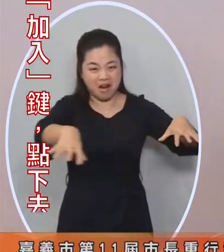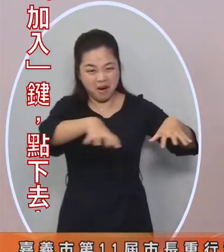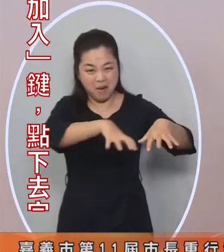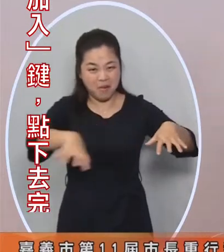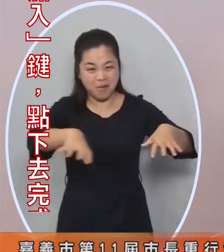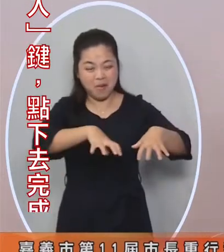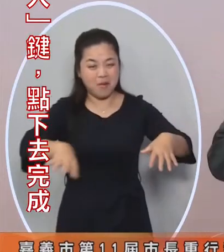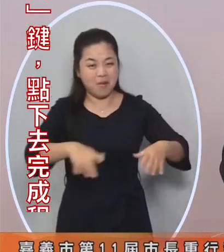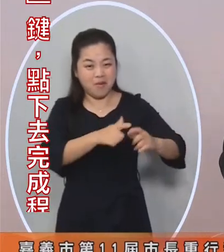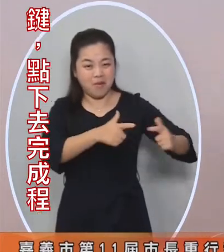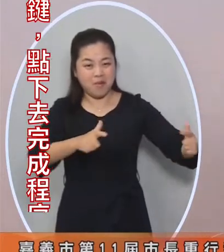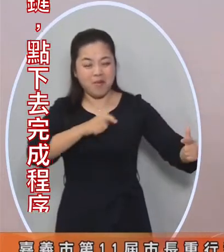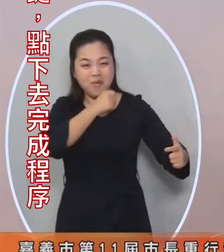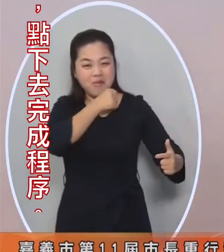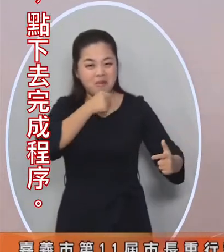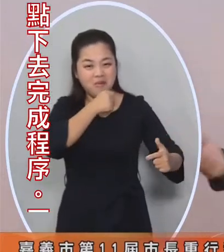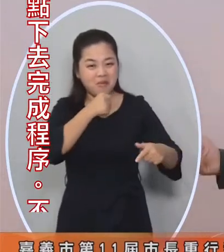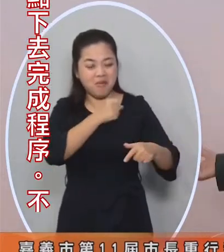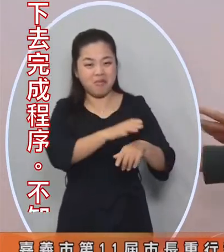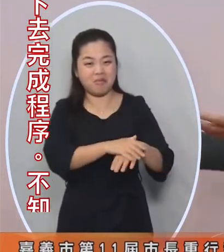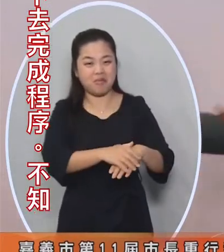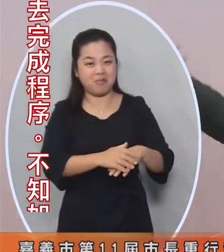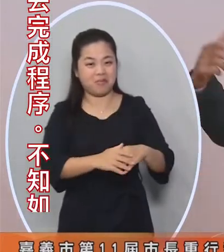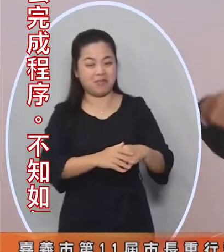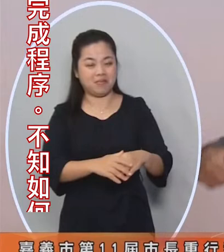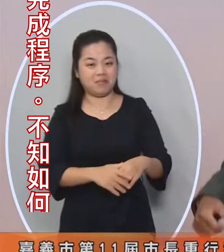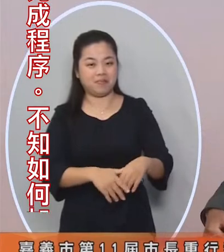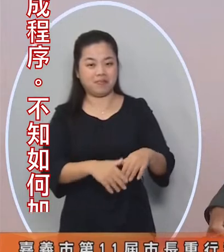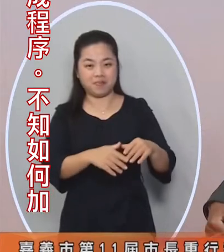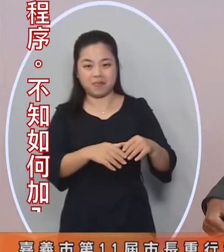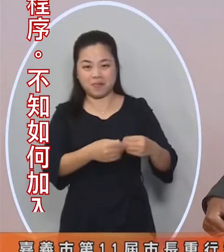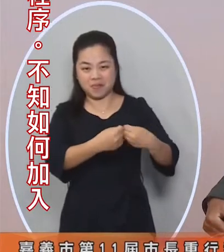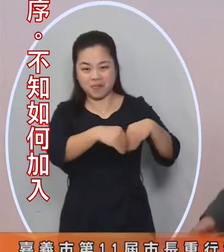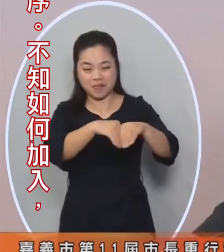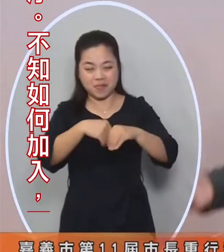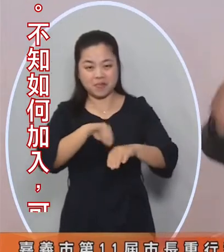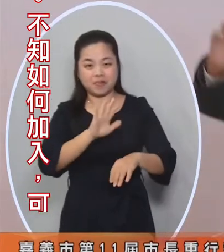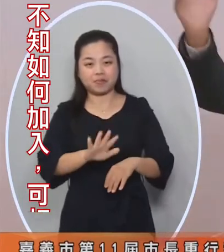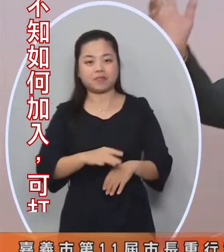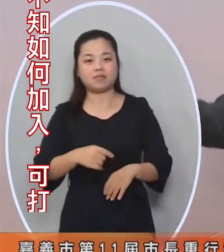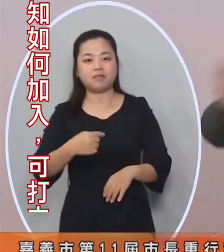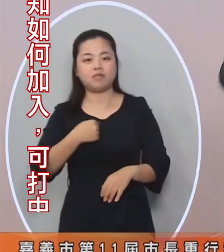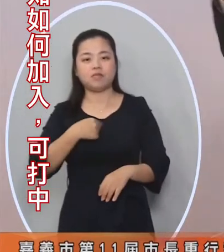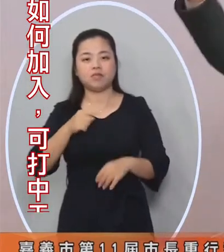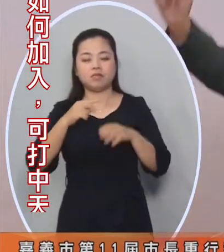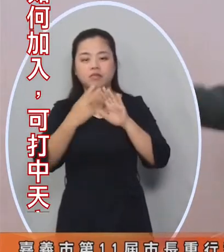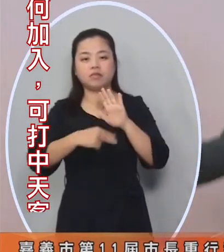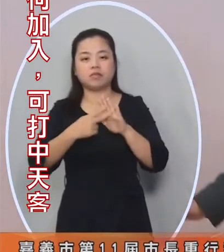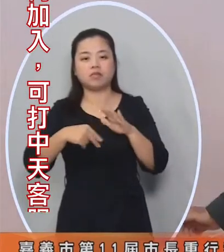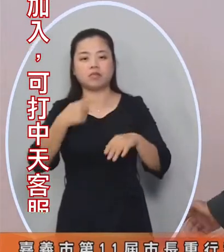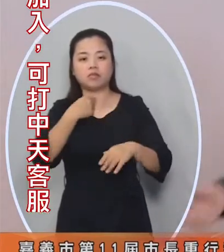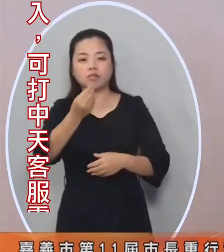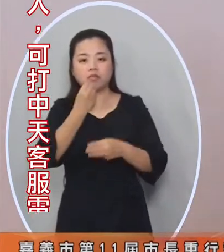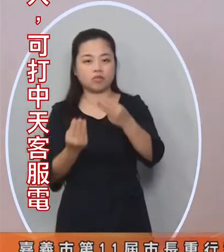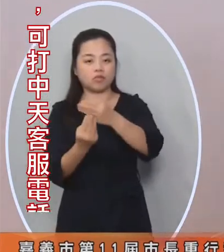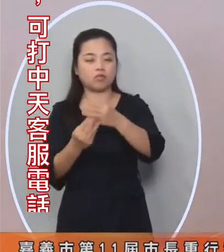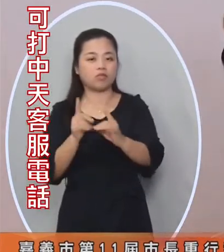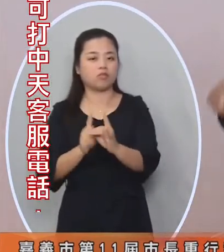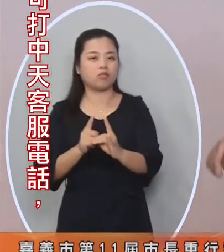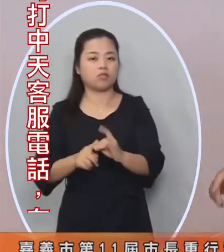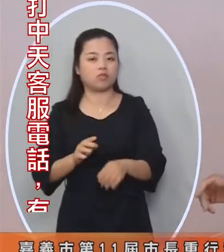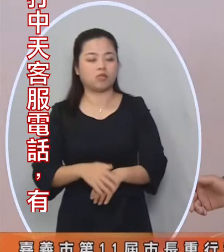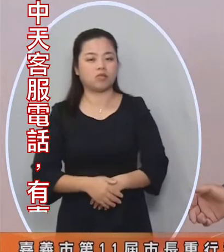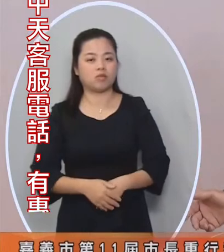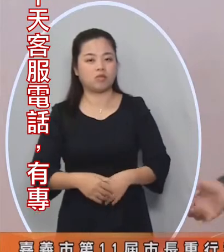逐项安尼赠予主任，啊叫我分予伊七八个兽医啊！我讲我食菜啊，我无食迄啊，送长等